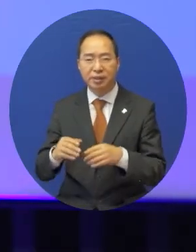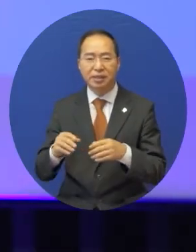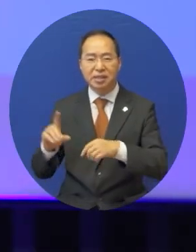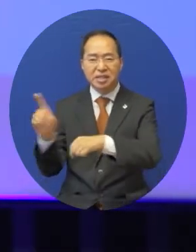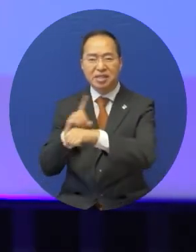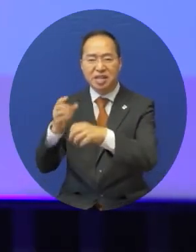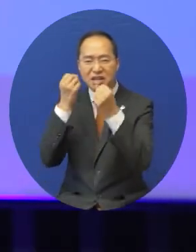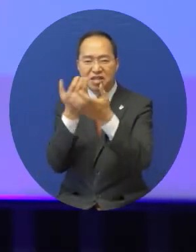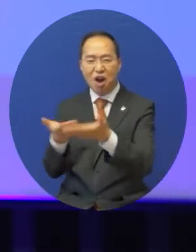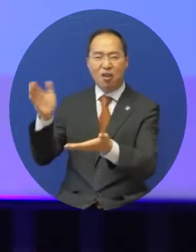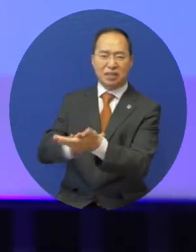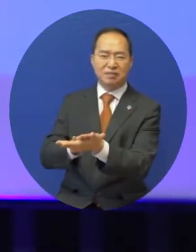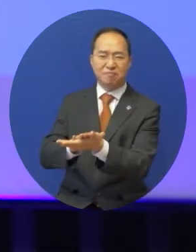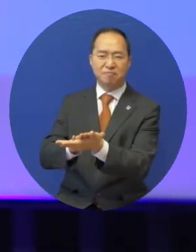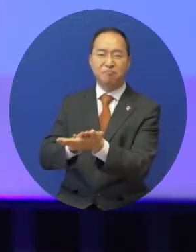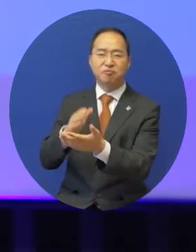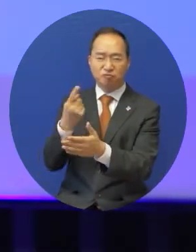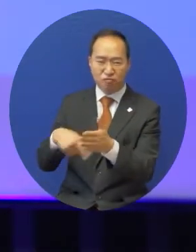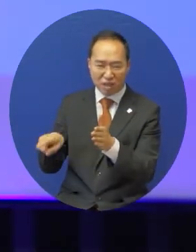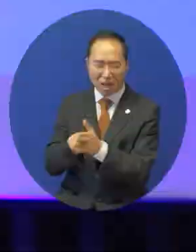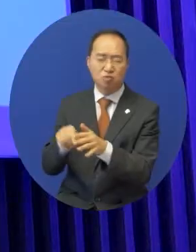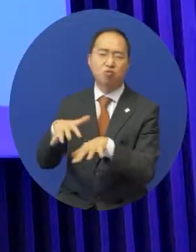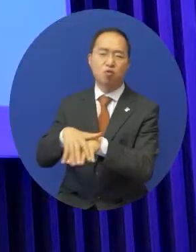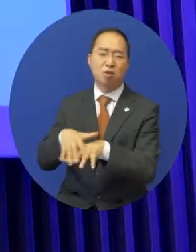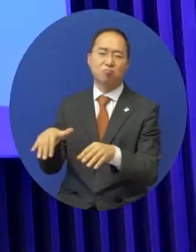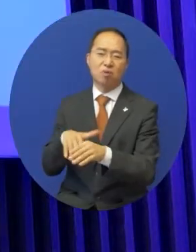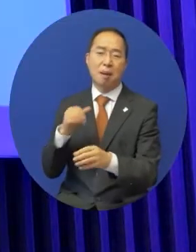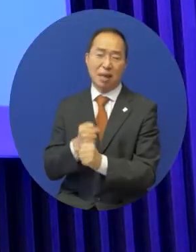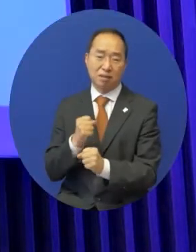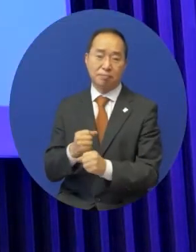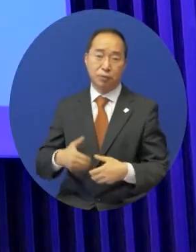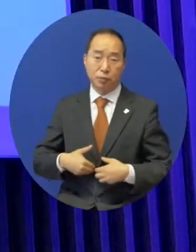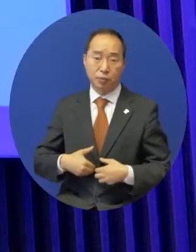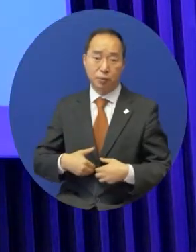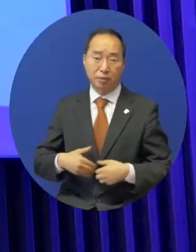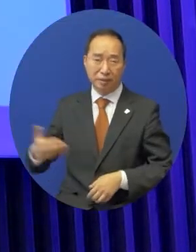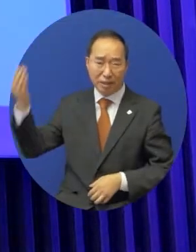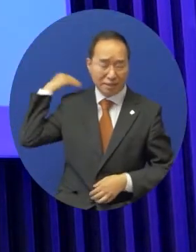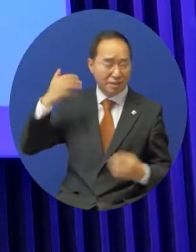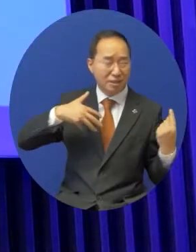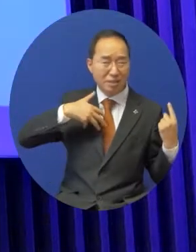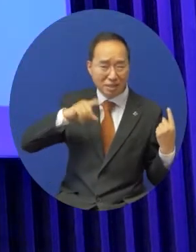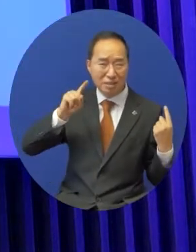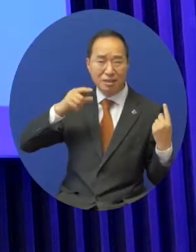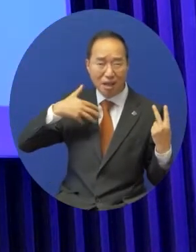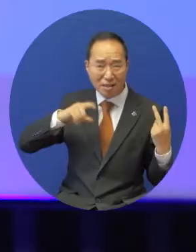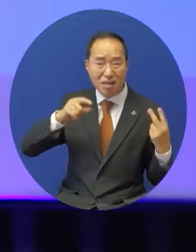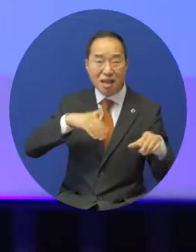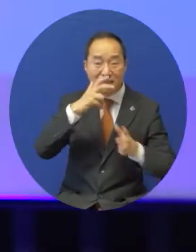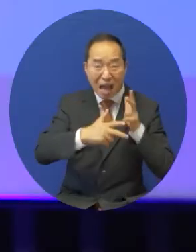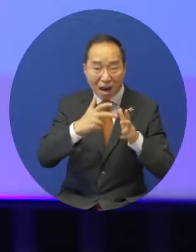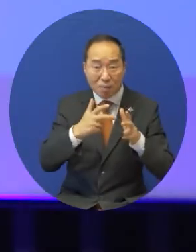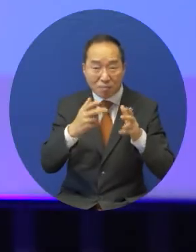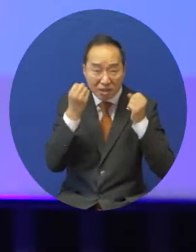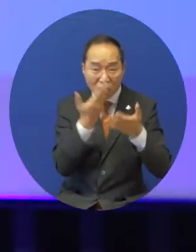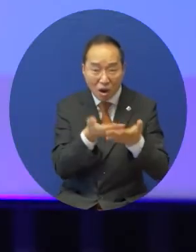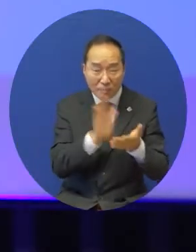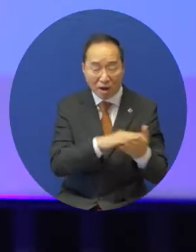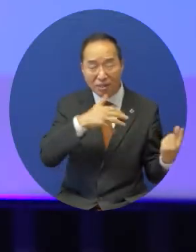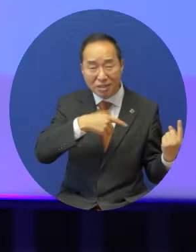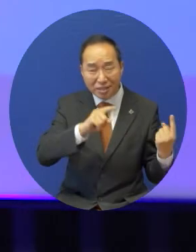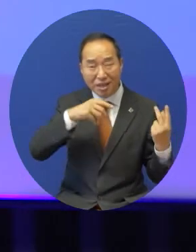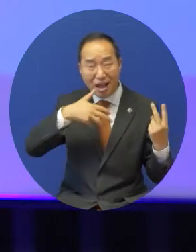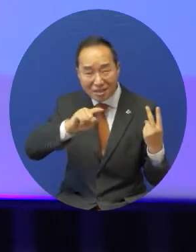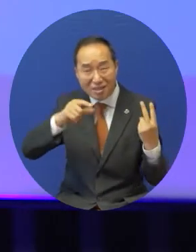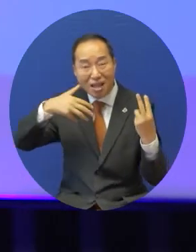수 있는 조직 문화를 갖춰야 됩니다. 지금까지 1차, 2차, 3차 산업혁명에서는 사실 예를